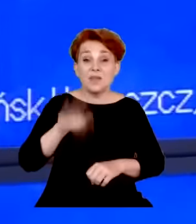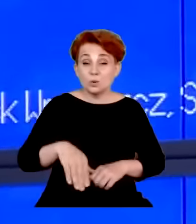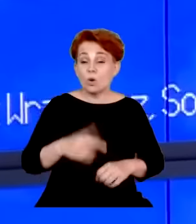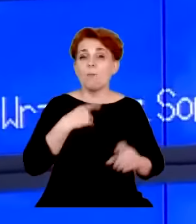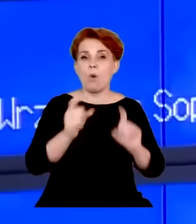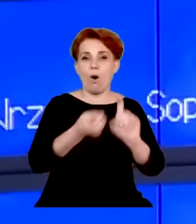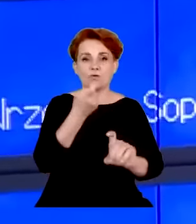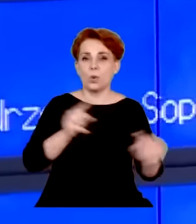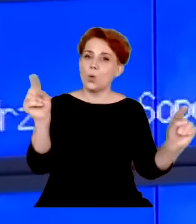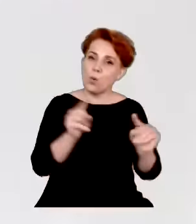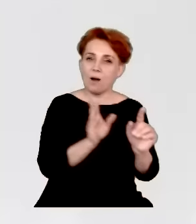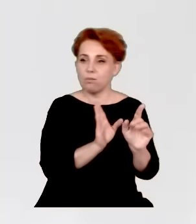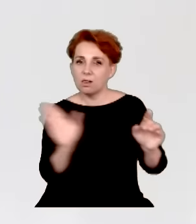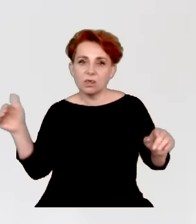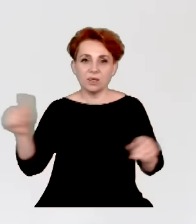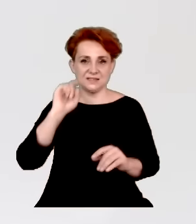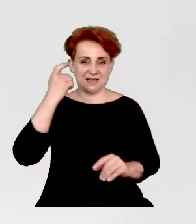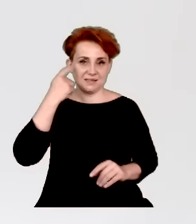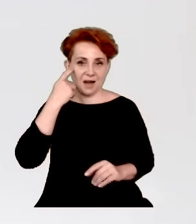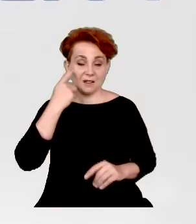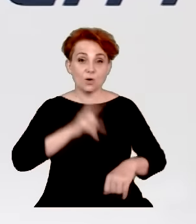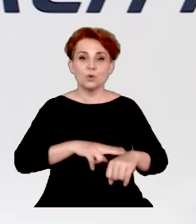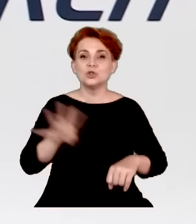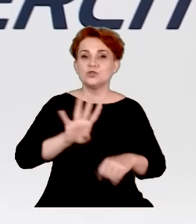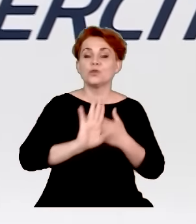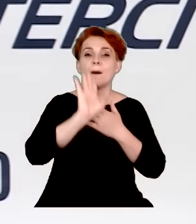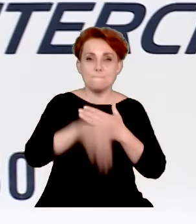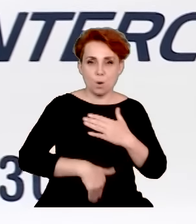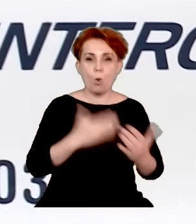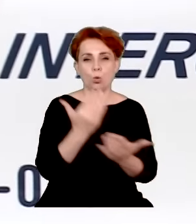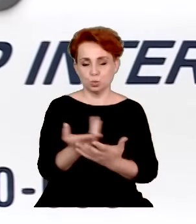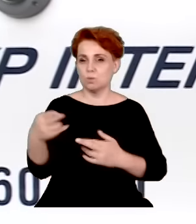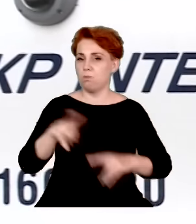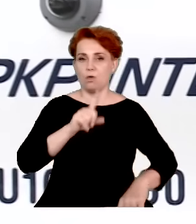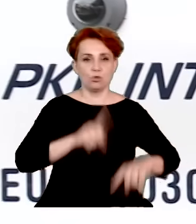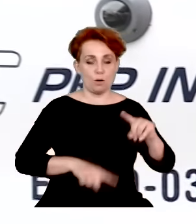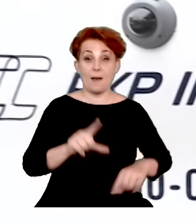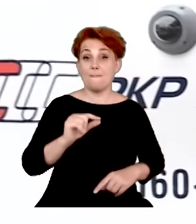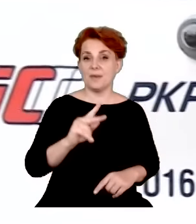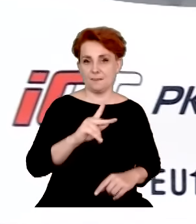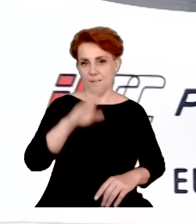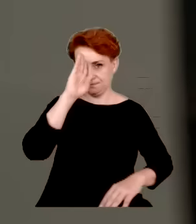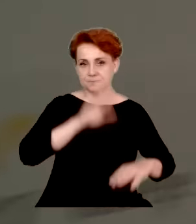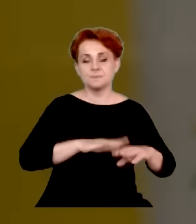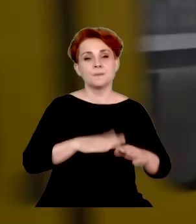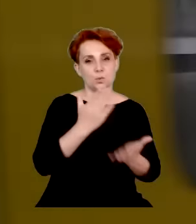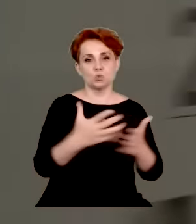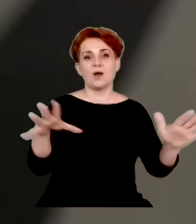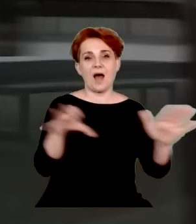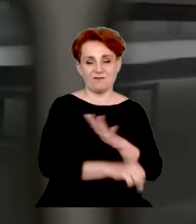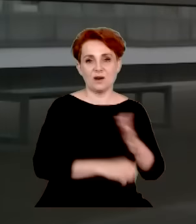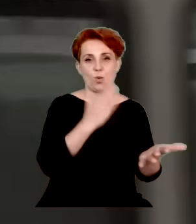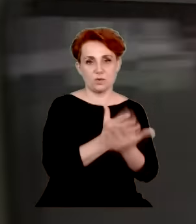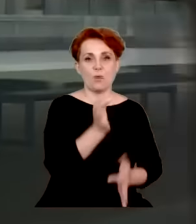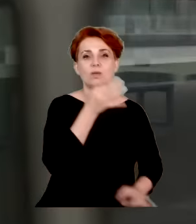lub przekierowano przez Warszawę Centralną. Po godzinie 9:00 sytuacja zaczęła wracać do normy. PKP poinformowało o usunięciu skutków awarii i